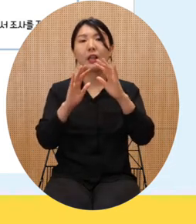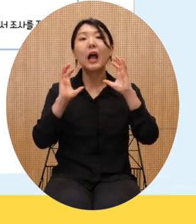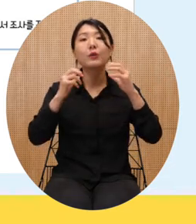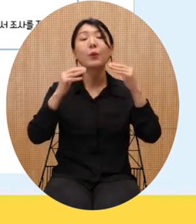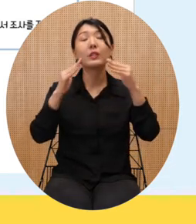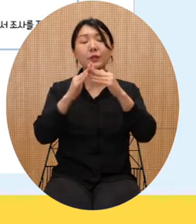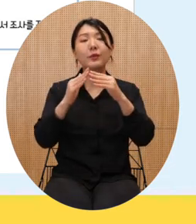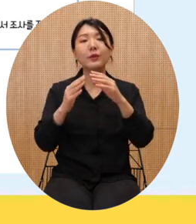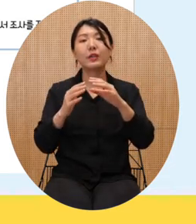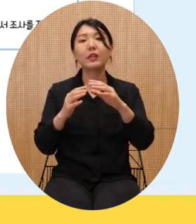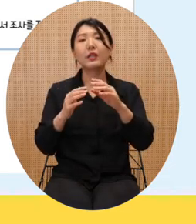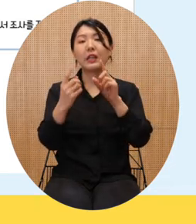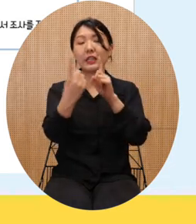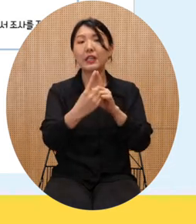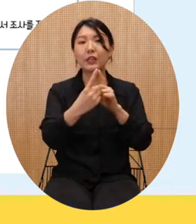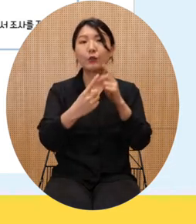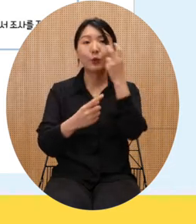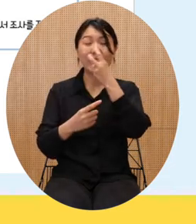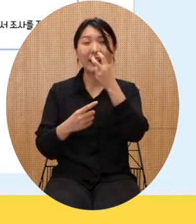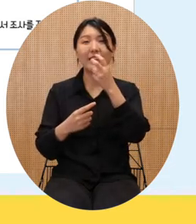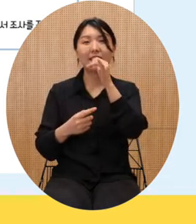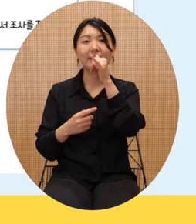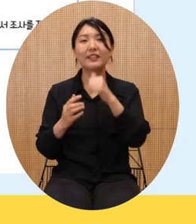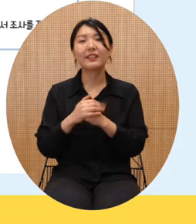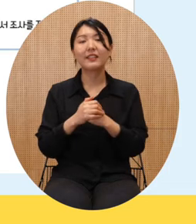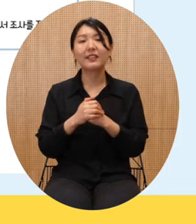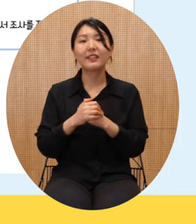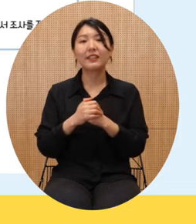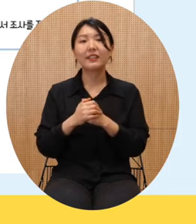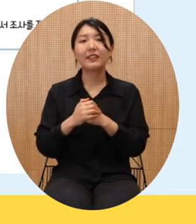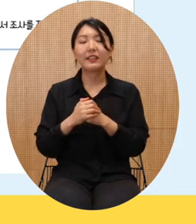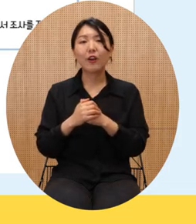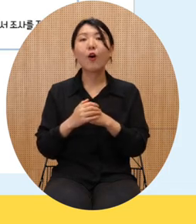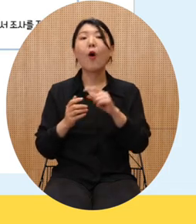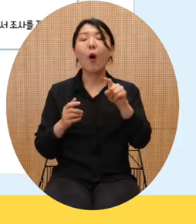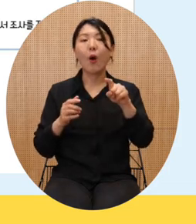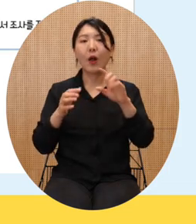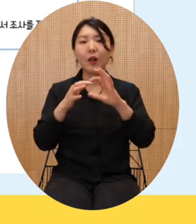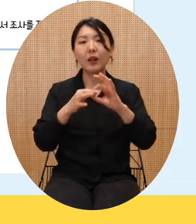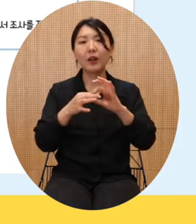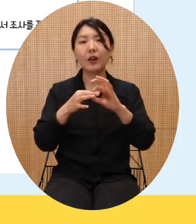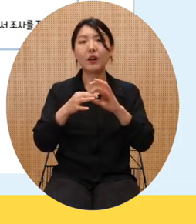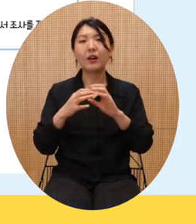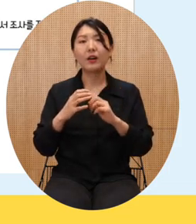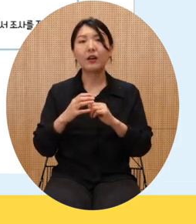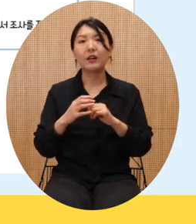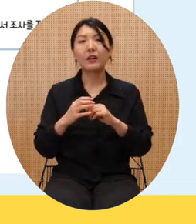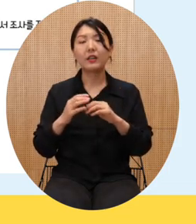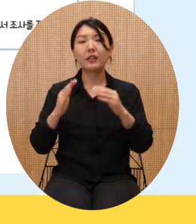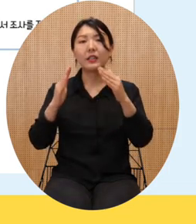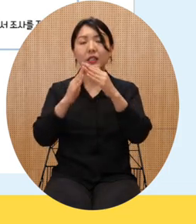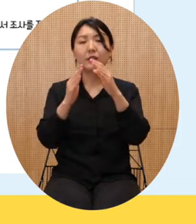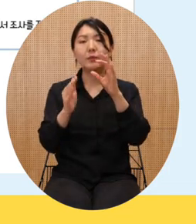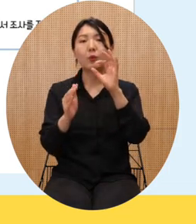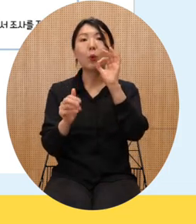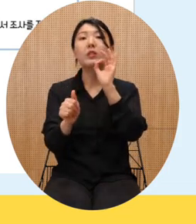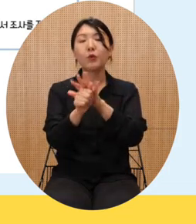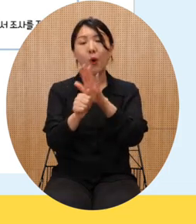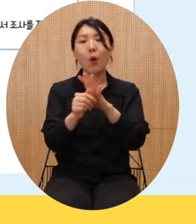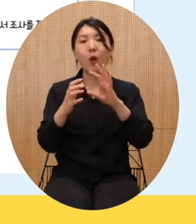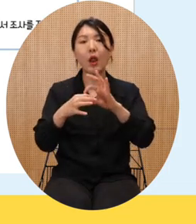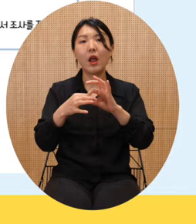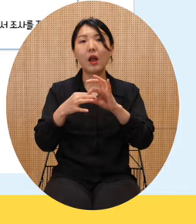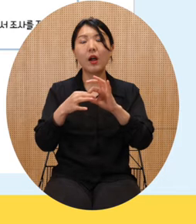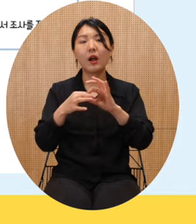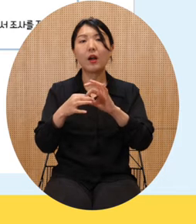대해서 그만 했는데요. 근데 이 부분과 관련해서 이